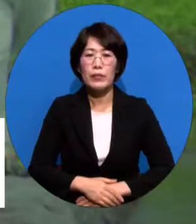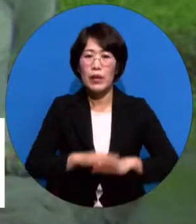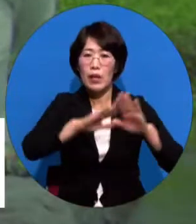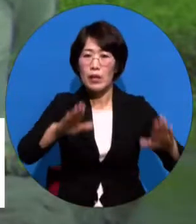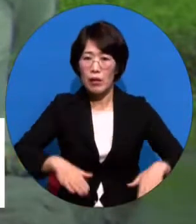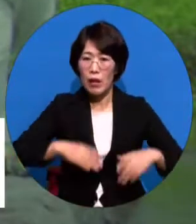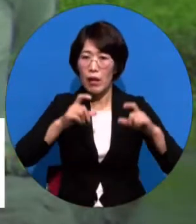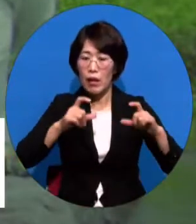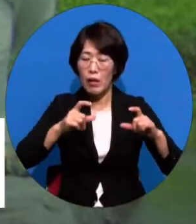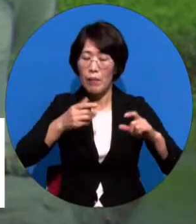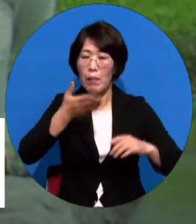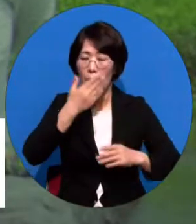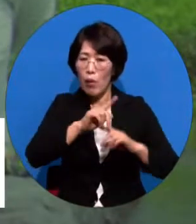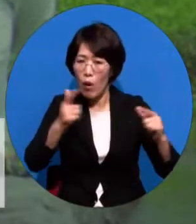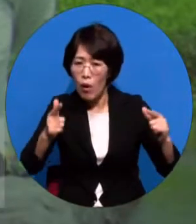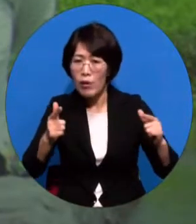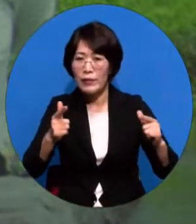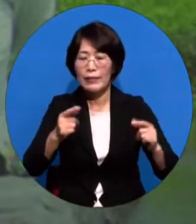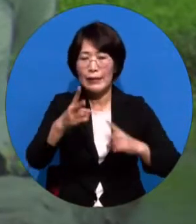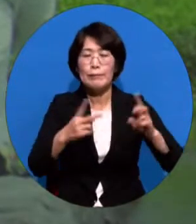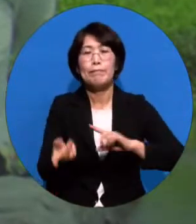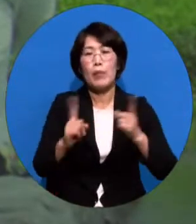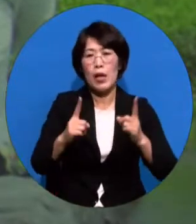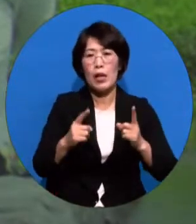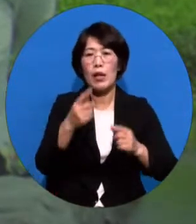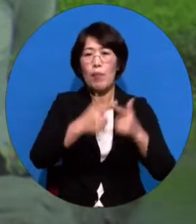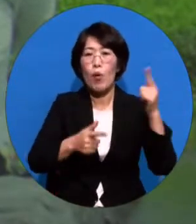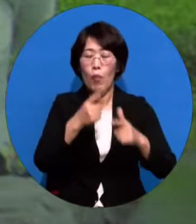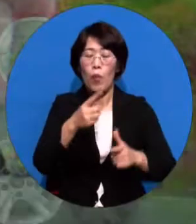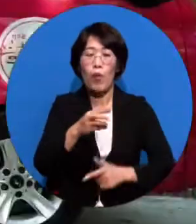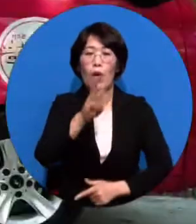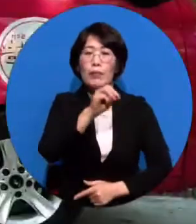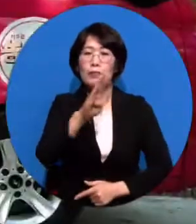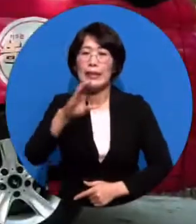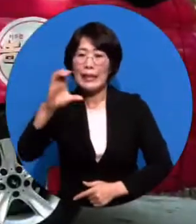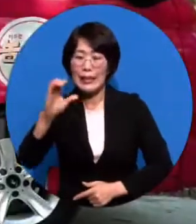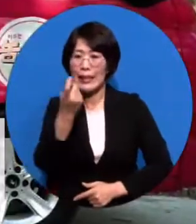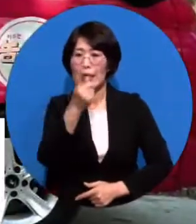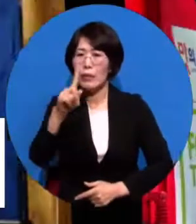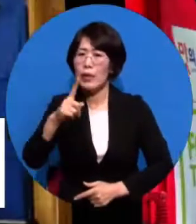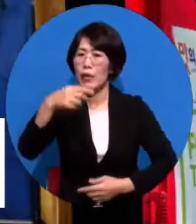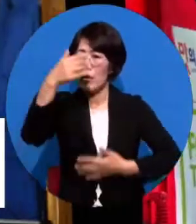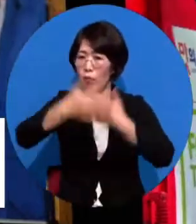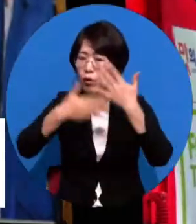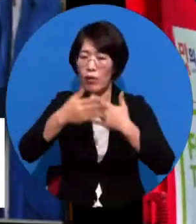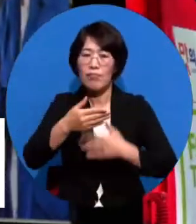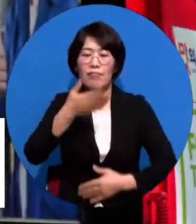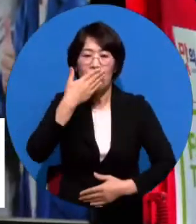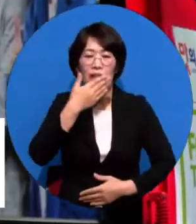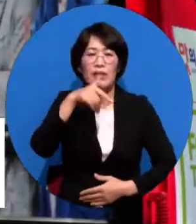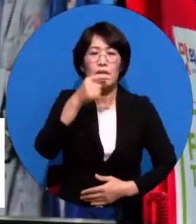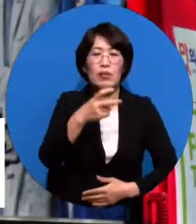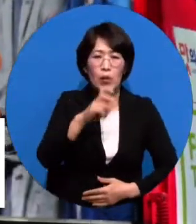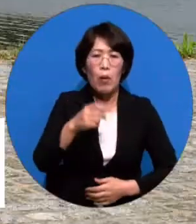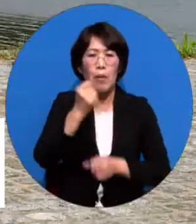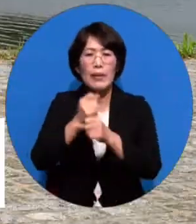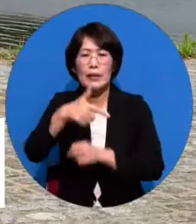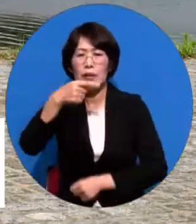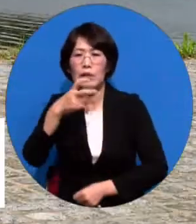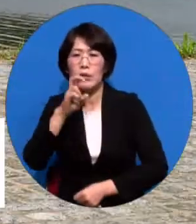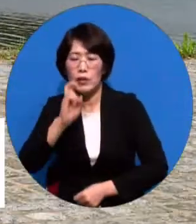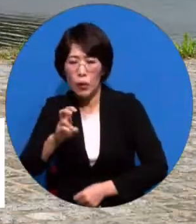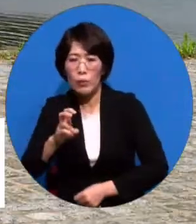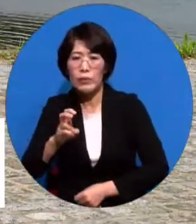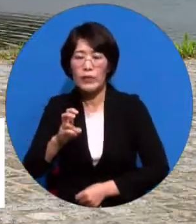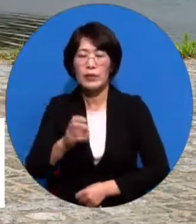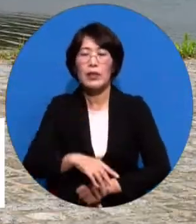전남 로컬푸드 살리기 프로젝트를 위한 목포 mbc tv 프로그램 키우는 놈 만드는 놈 먹는 몸에 오는 20일 일요일 낮